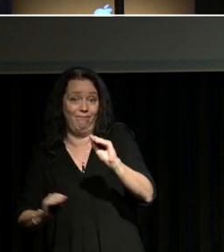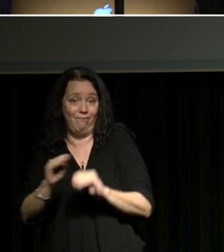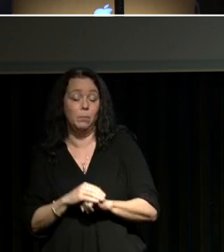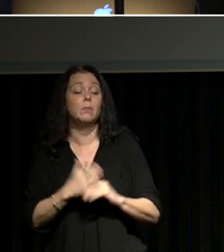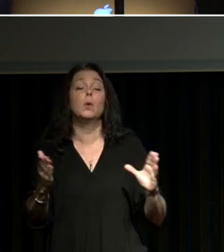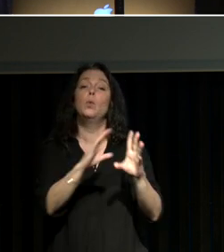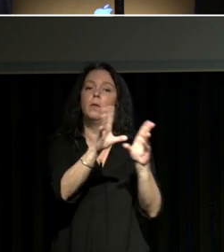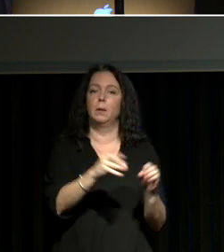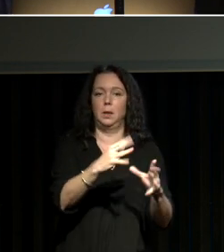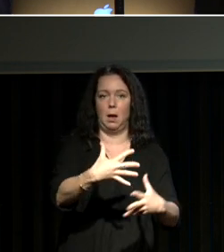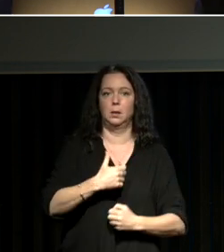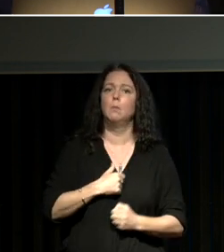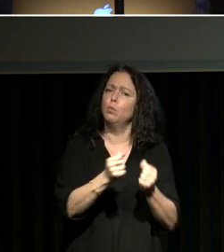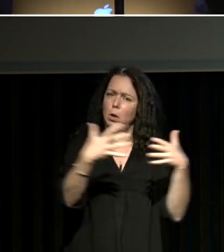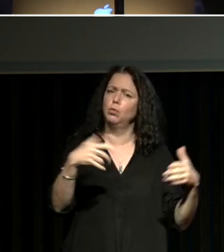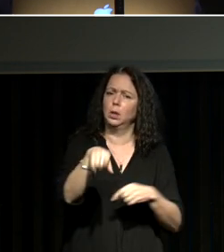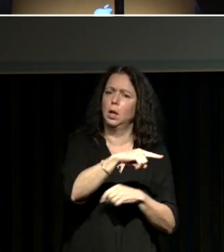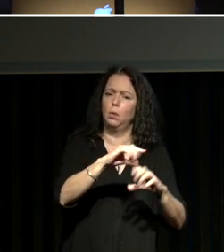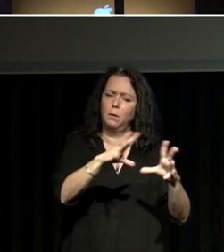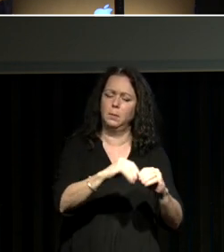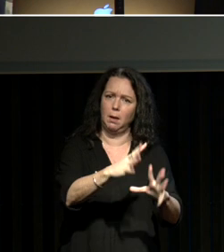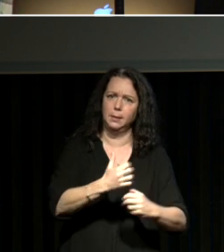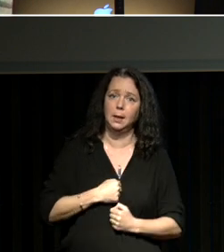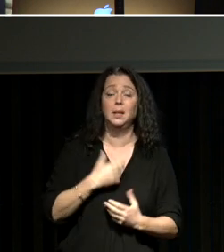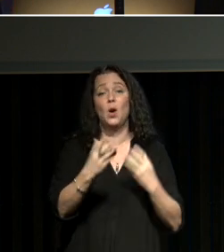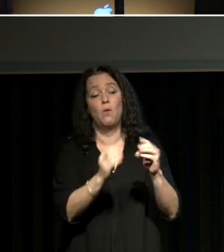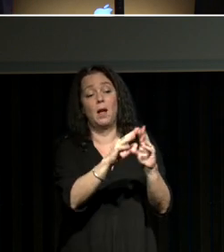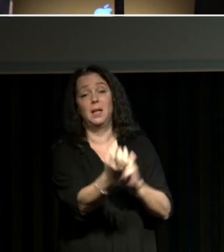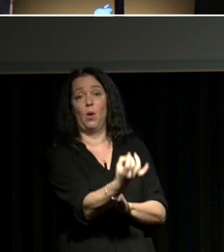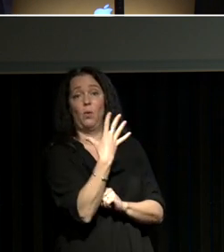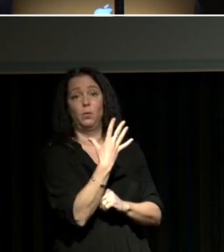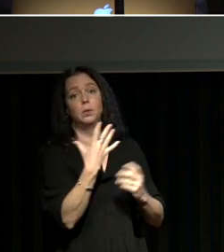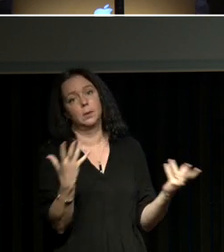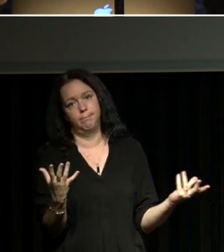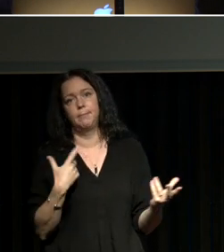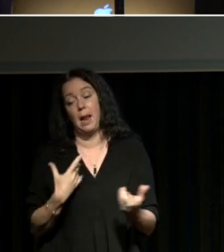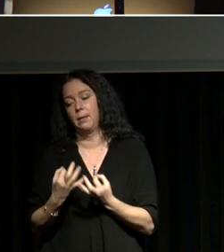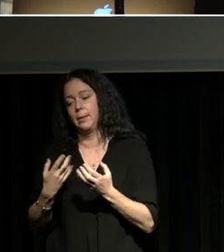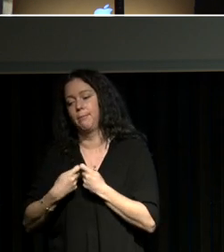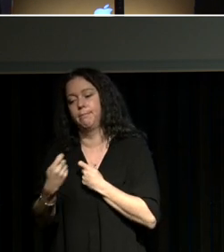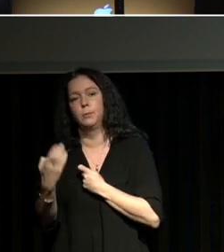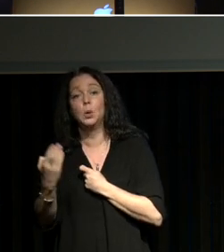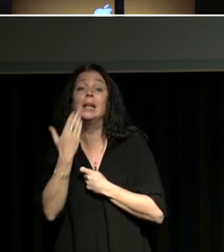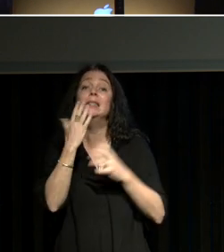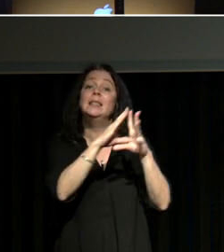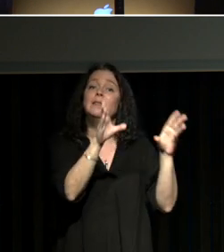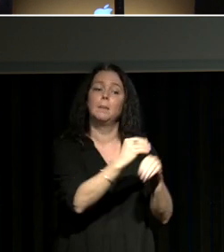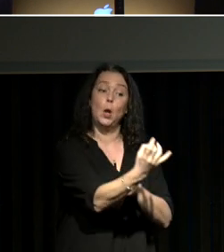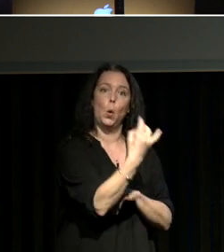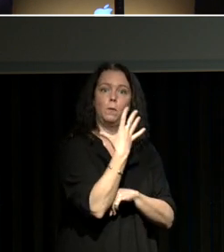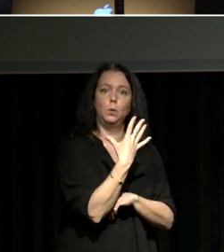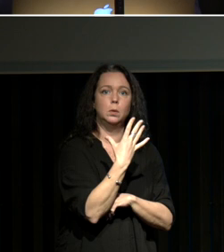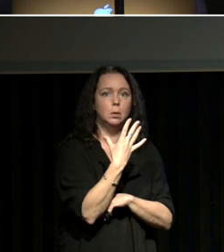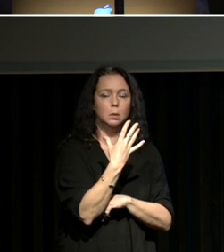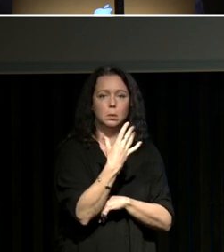l'accepte, c'est de la très très grande majorité, soit la famille ne l'accepte pas, et dans ce cas-là, il faut prendre du temps. Mais bien sûr, si la famille ne l'accepte pas, il n'est pas